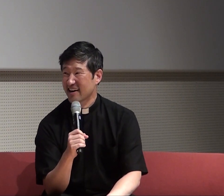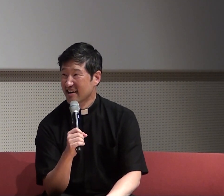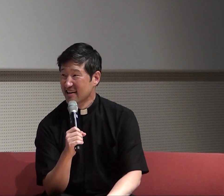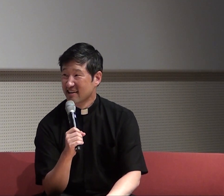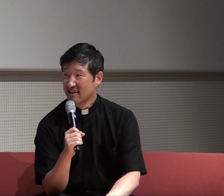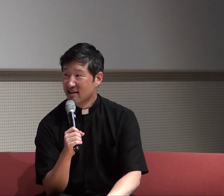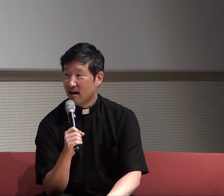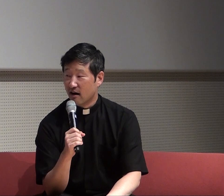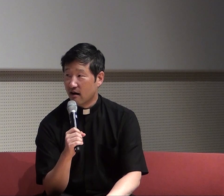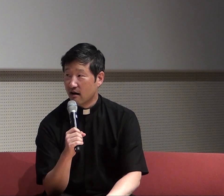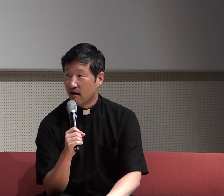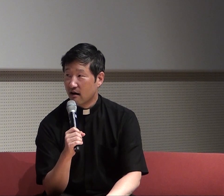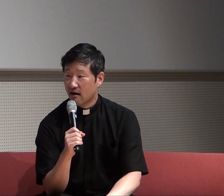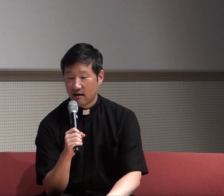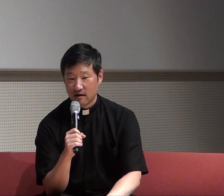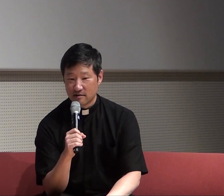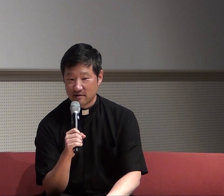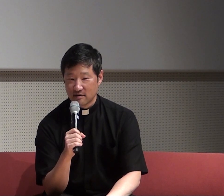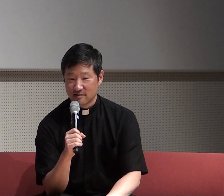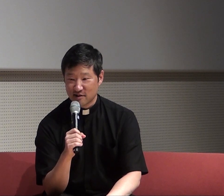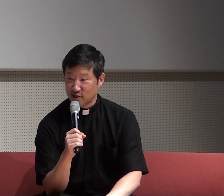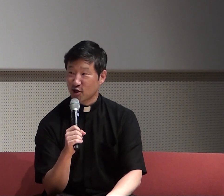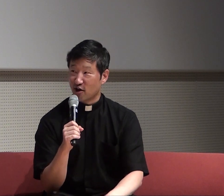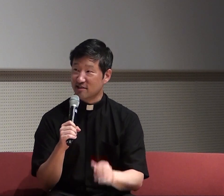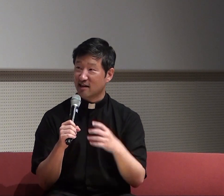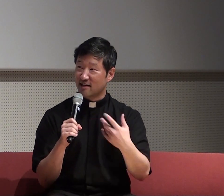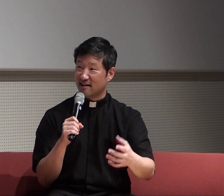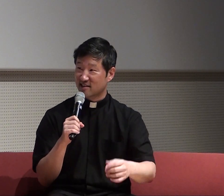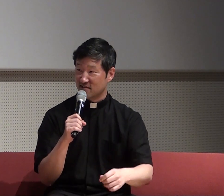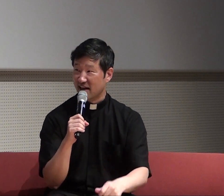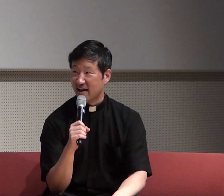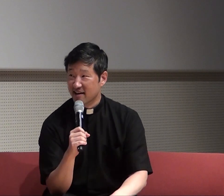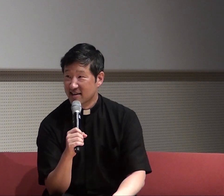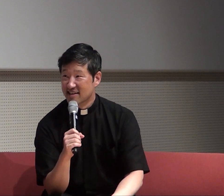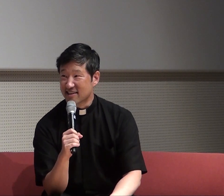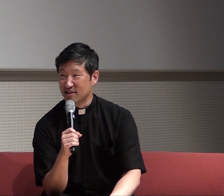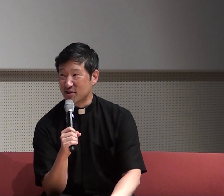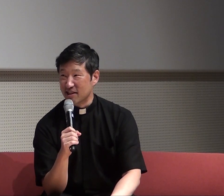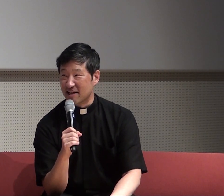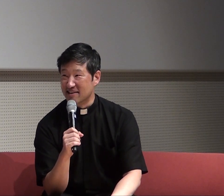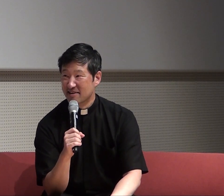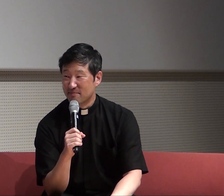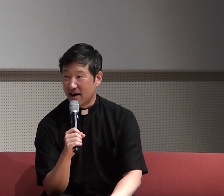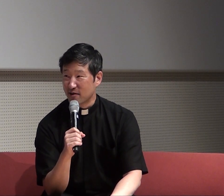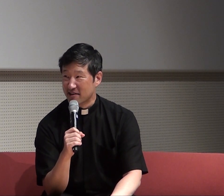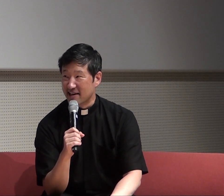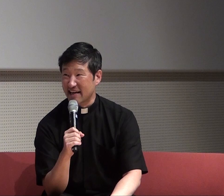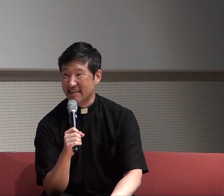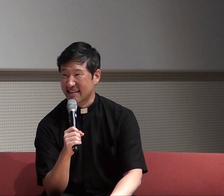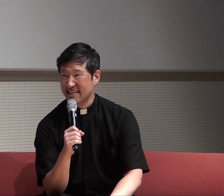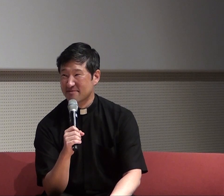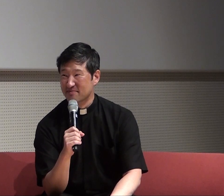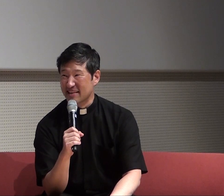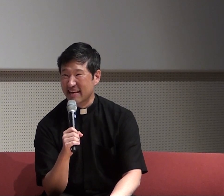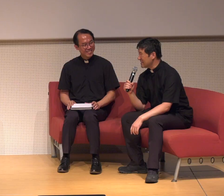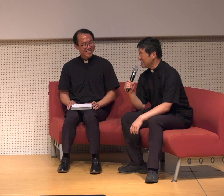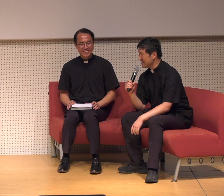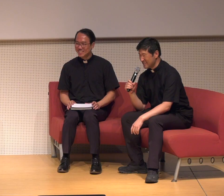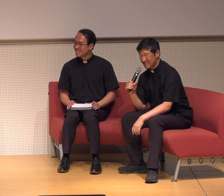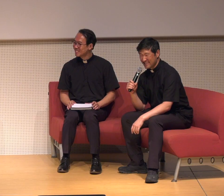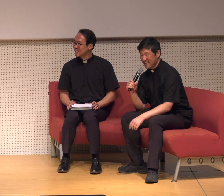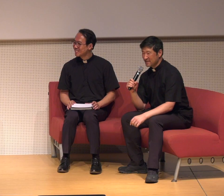그 속이거나 이러면 바로 침묵 닫습니까? 이 짱세는. 그렇죠. 쌈이나가. 네. 그렇죠. 네. 바로 네. 기술하라 고칩니다.